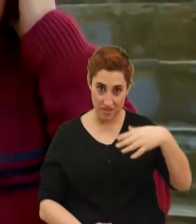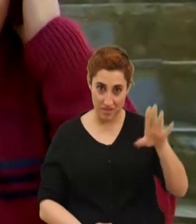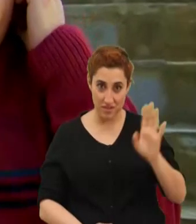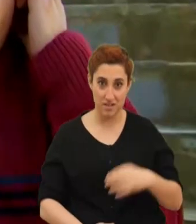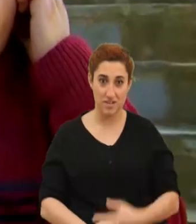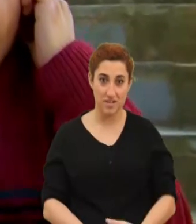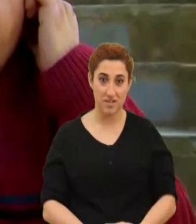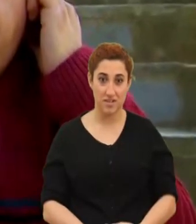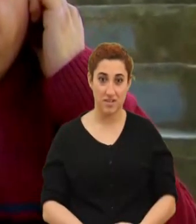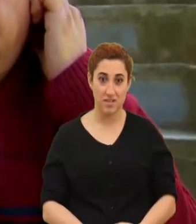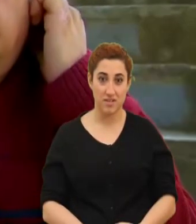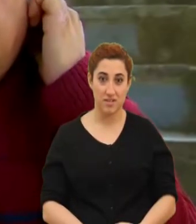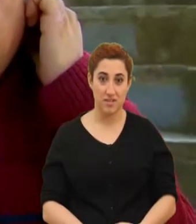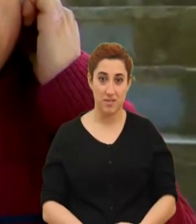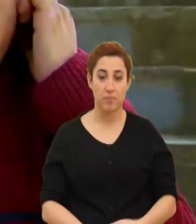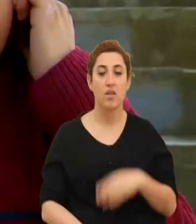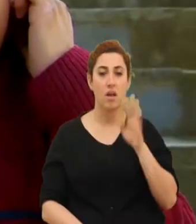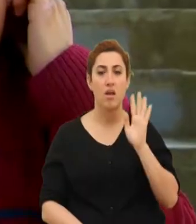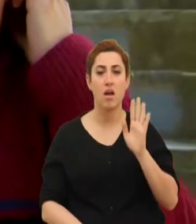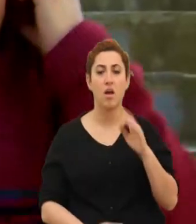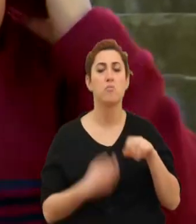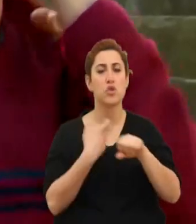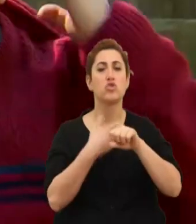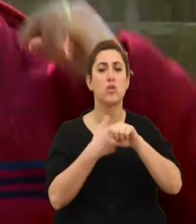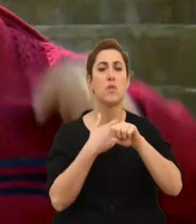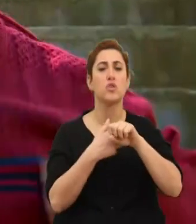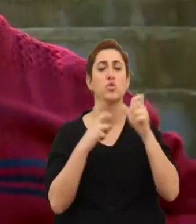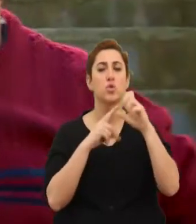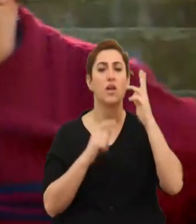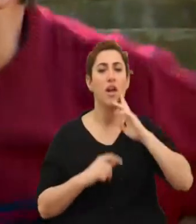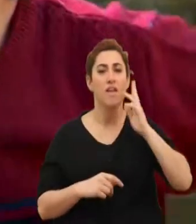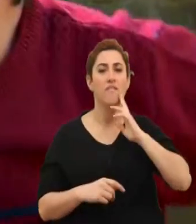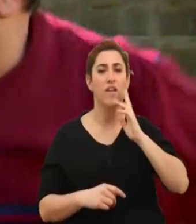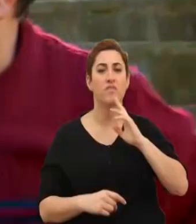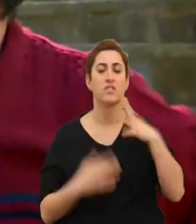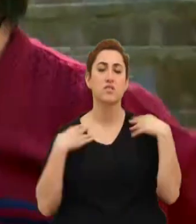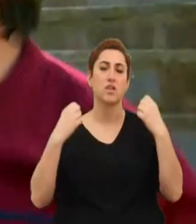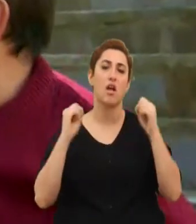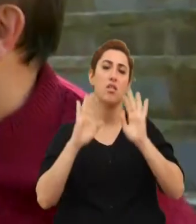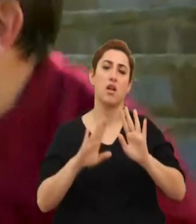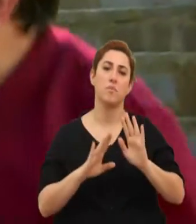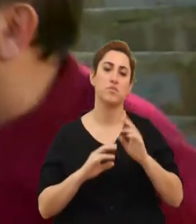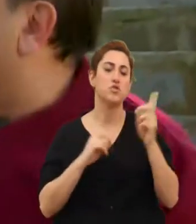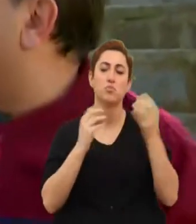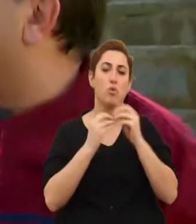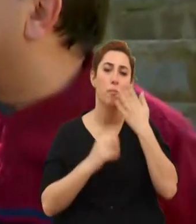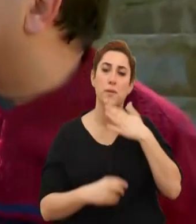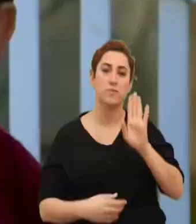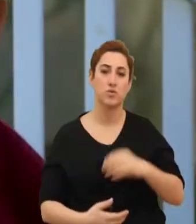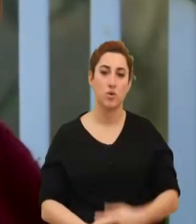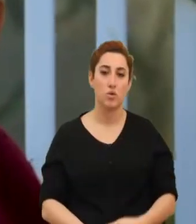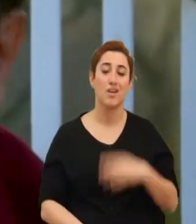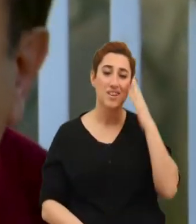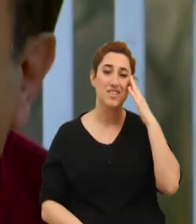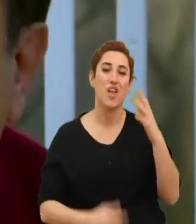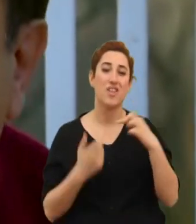Bırakın. Maşallah Şükür Efendi. Safa sağlamsız ciğerlerinizde hiçbir problem yoktu.